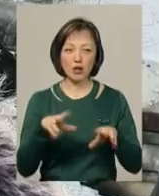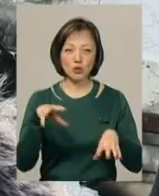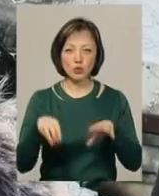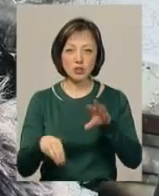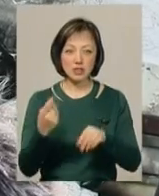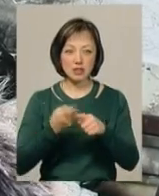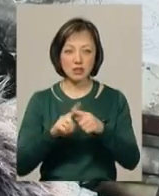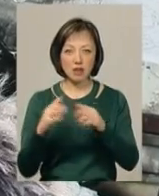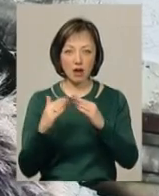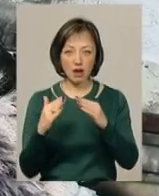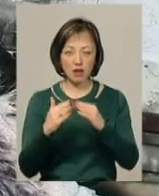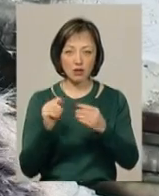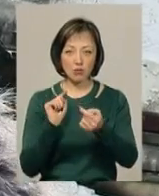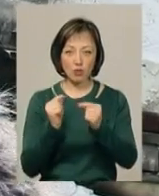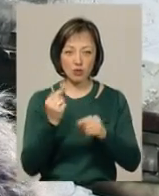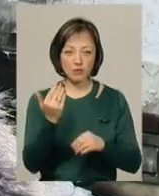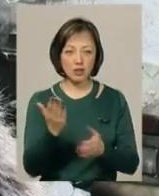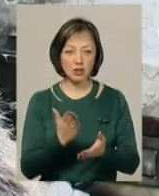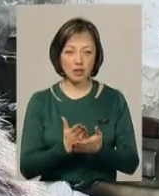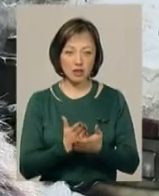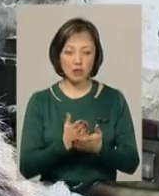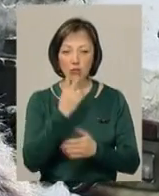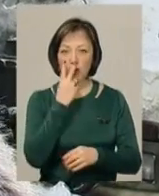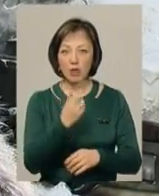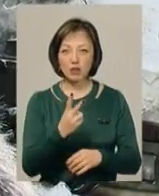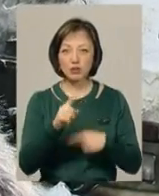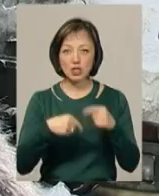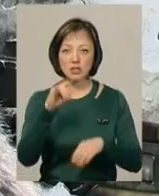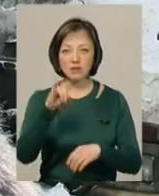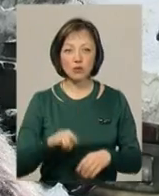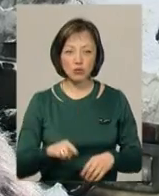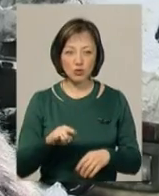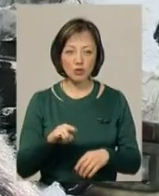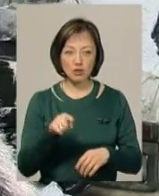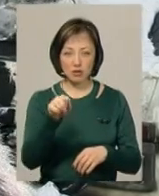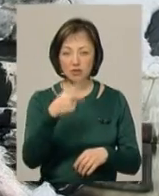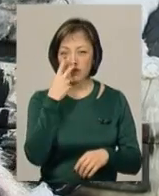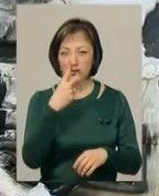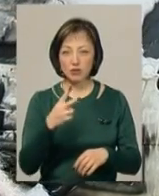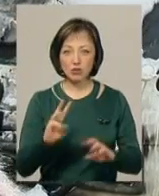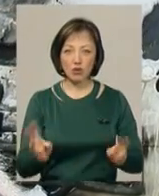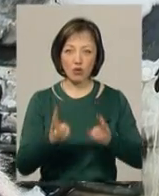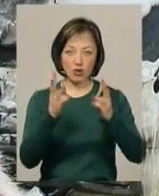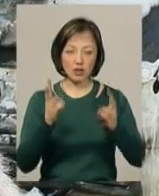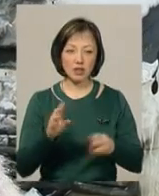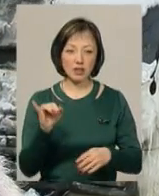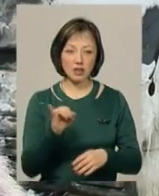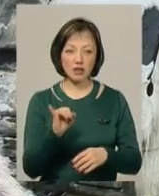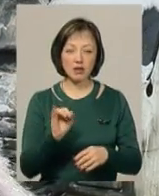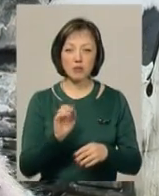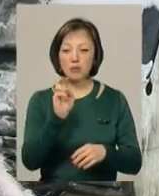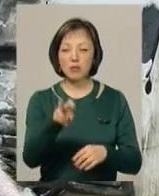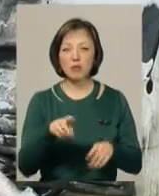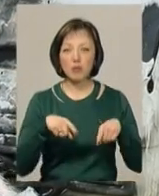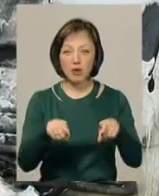от оця хата, от напроти вони є. І вони побачили через вікно, в них буквально спальня виходить сюди, що зарево горить. І вони вискочили сюди